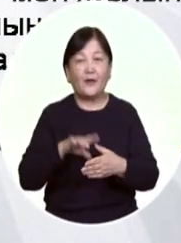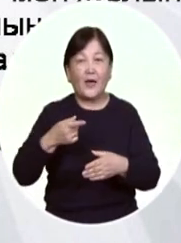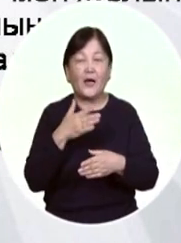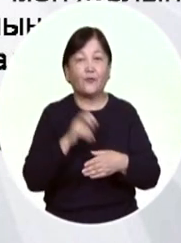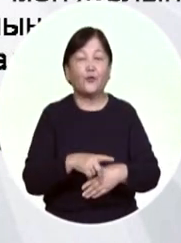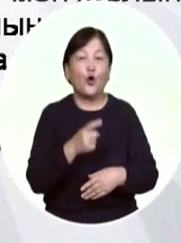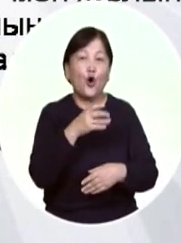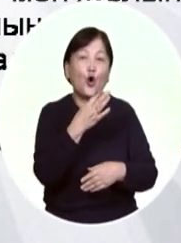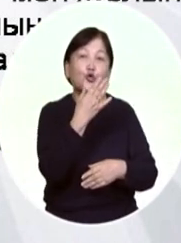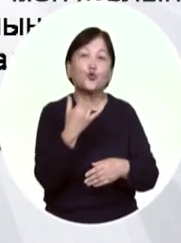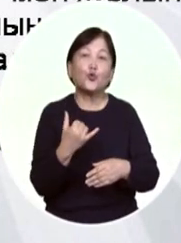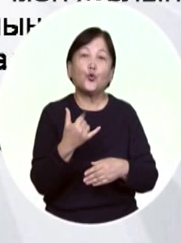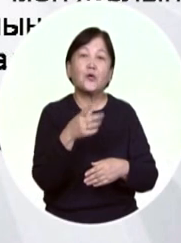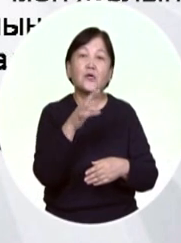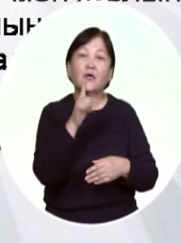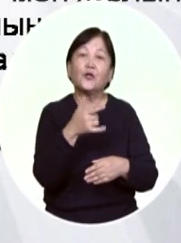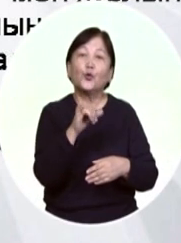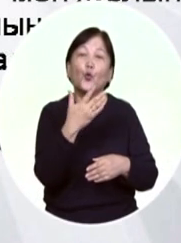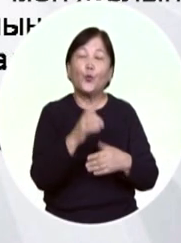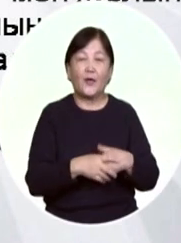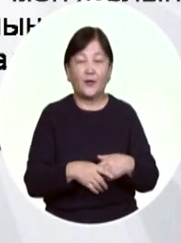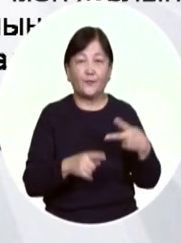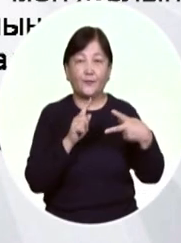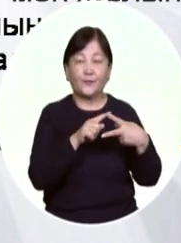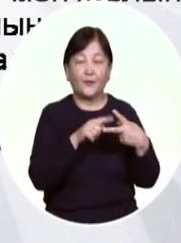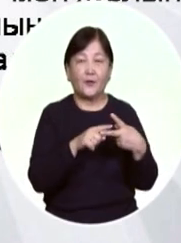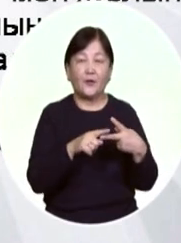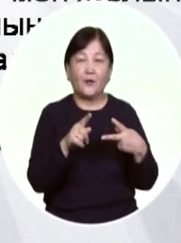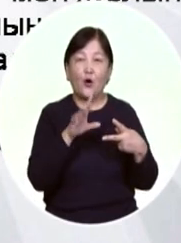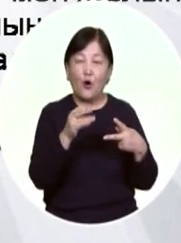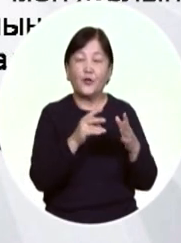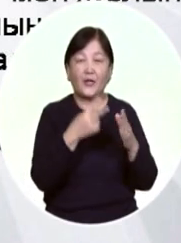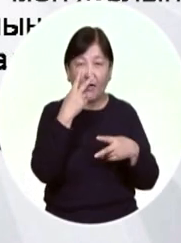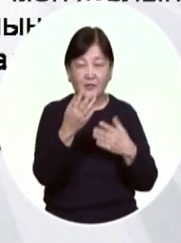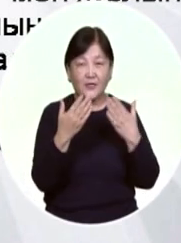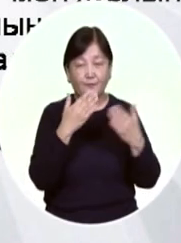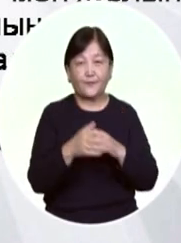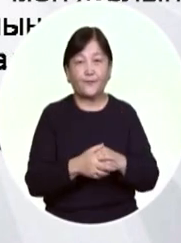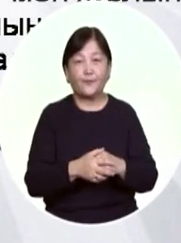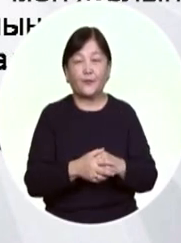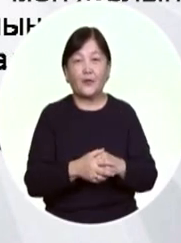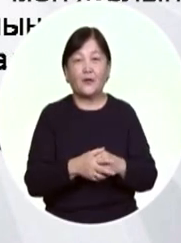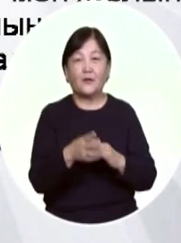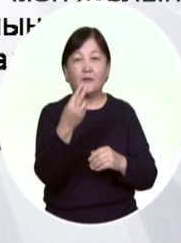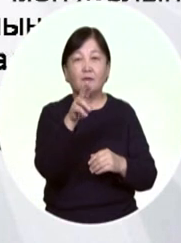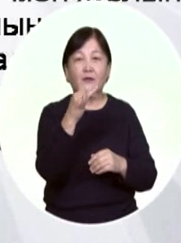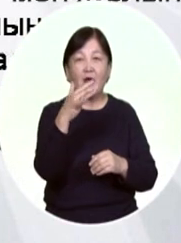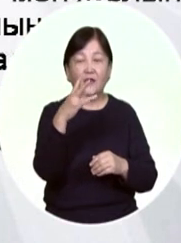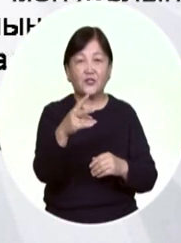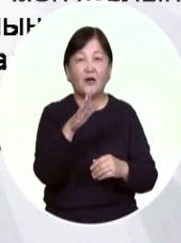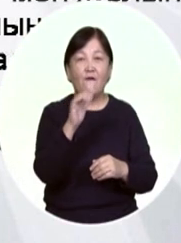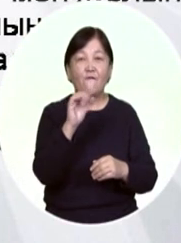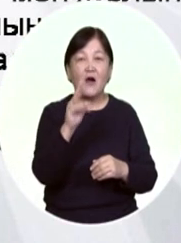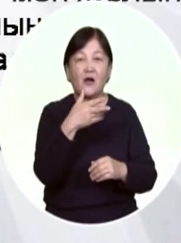хошуу гэдэг маань хэдийн хүртэл засаг захиргааны зохион байгуулалтанд байсан юм би гэж. Жишээлбэл дайчин бангийн хошууны гэж